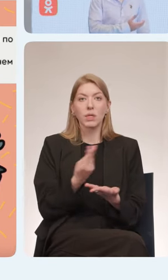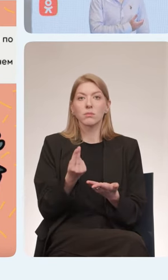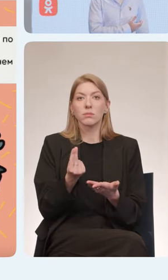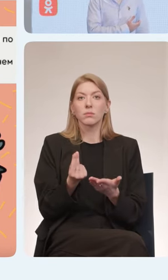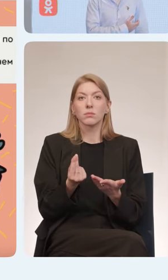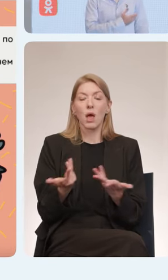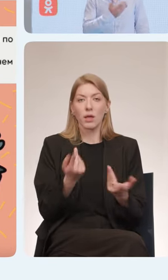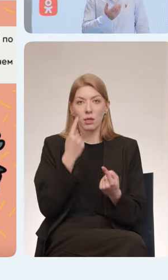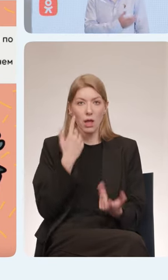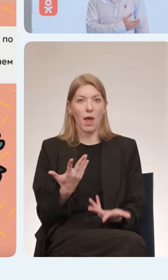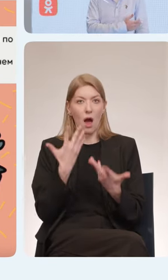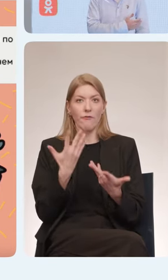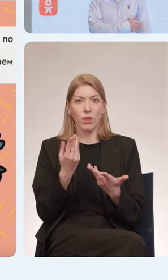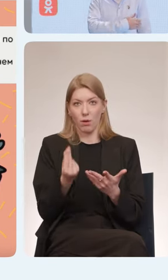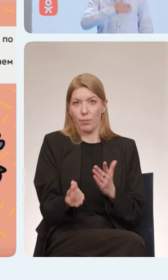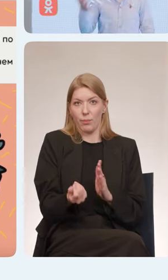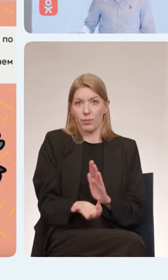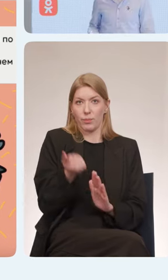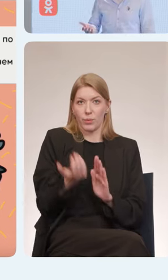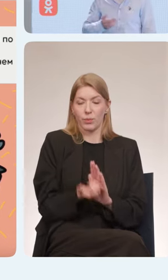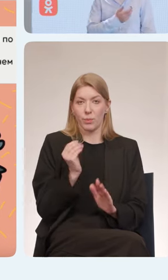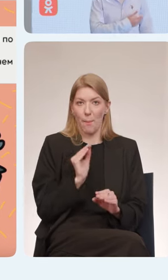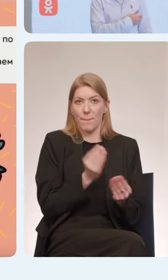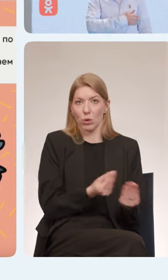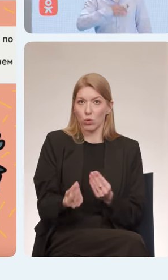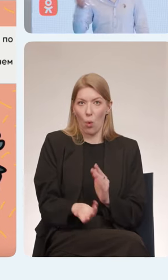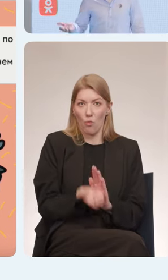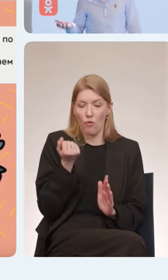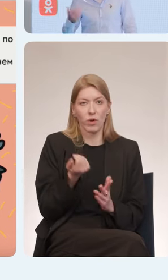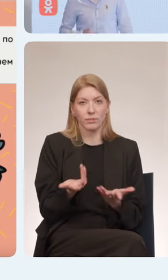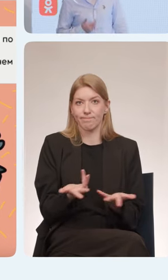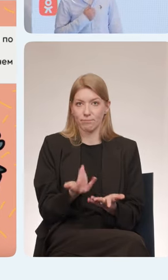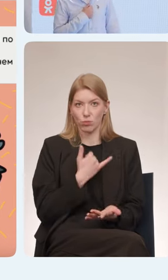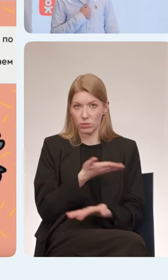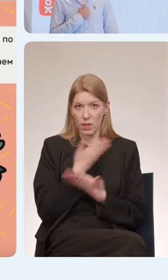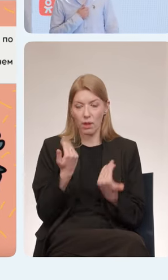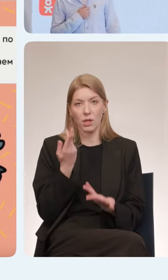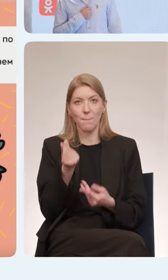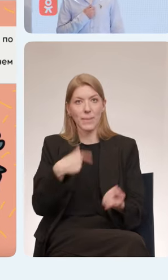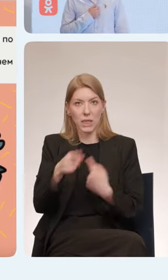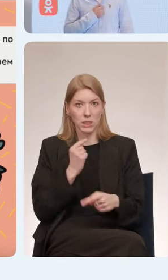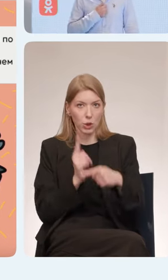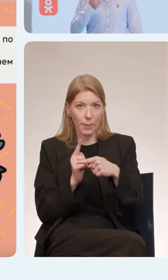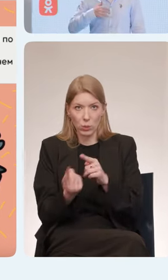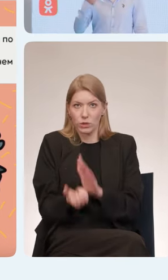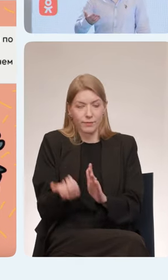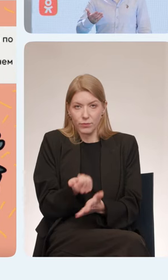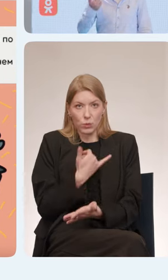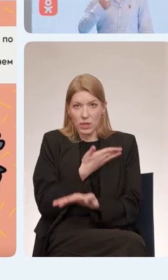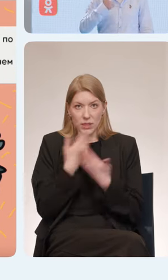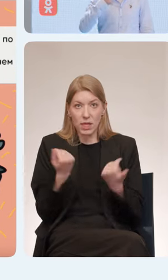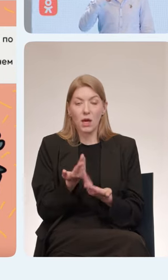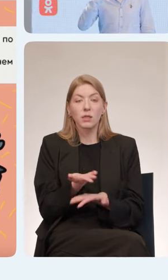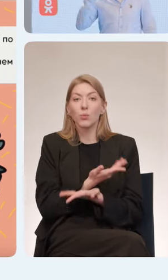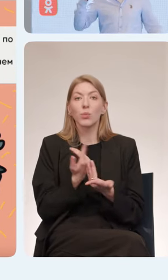проектов каких-то явных приростов, продуктовых метрик или бизнесовых каких-то плюсов. Вот. То есть мы это делаем,